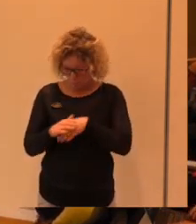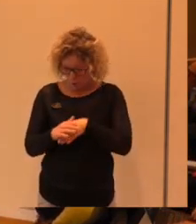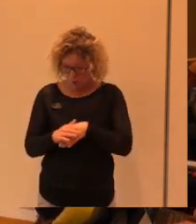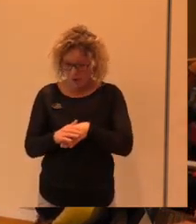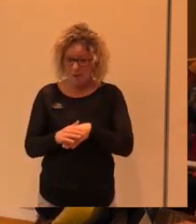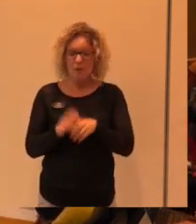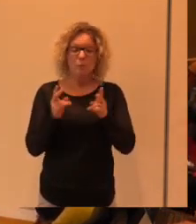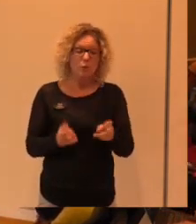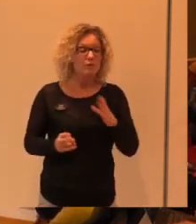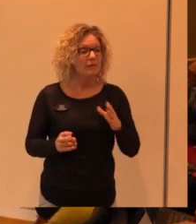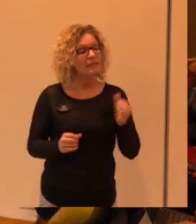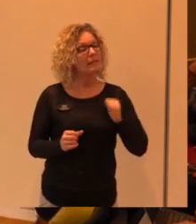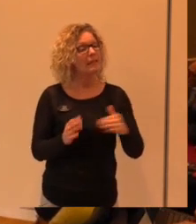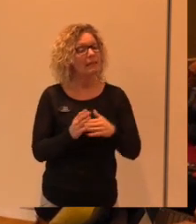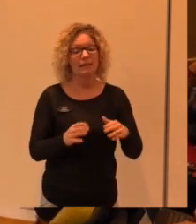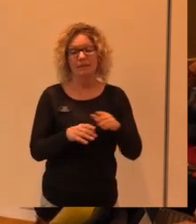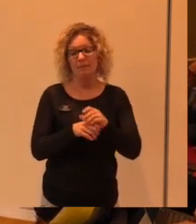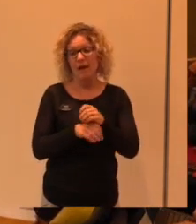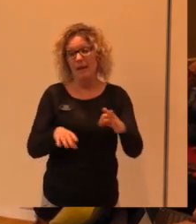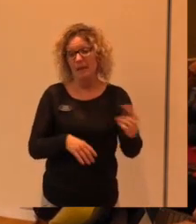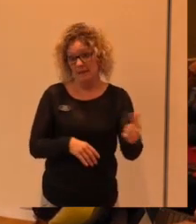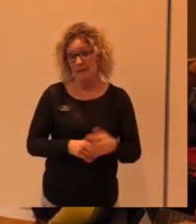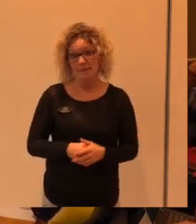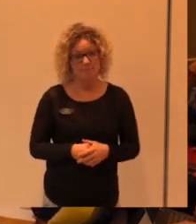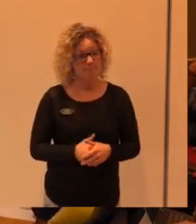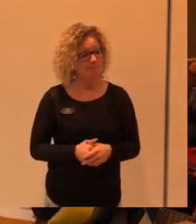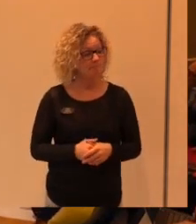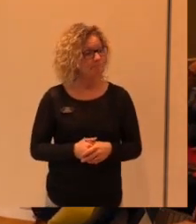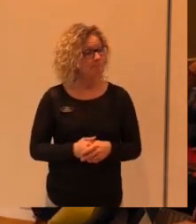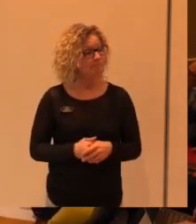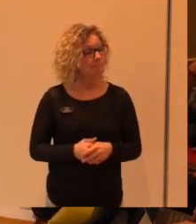allmänt tillgänglig för allmänheten om man säger så.